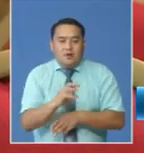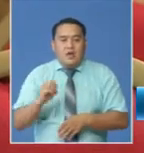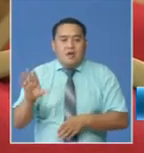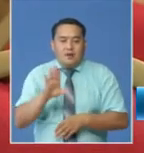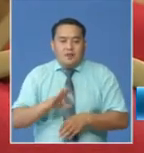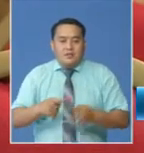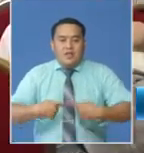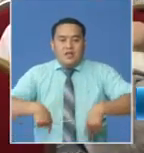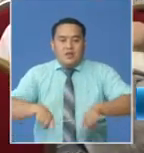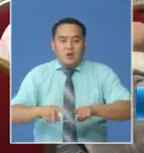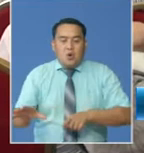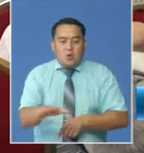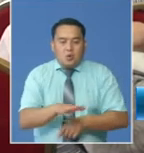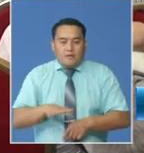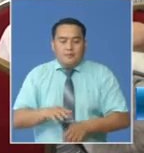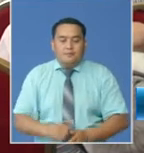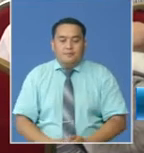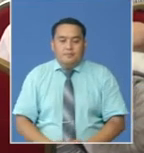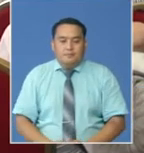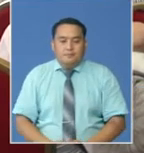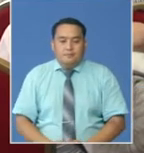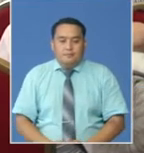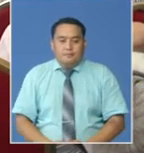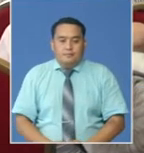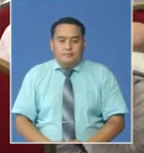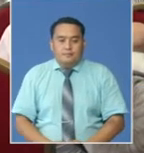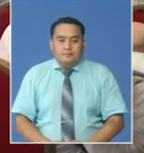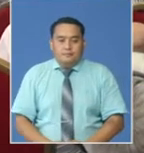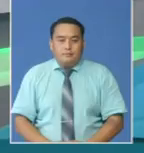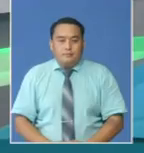региона. Наталья Хоменко, Шислан Чингинжинов, телекомпания ЖТСУ, Талдыкурган.